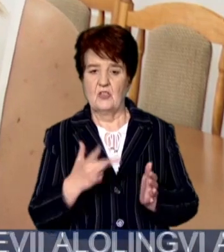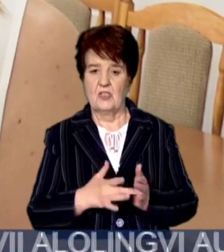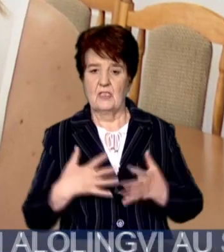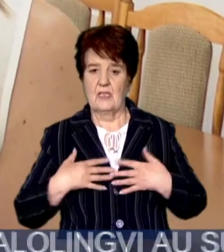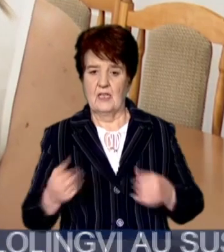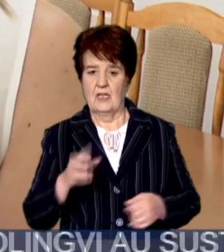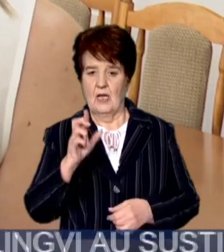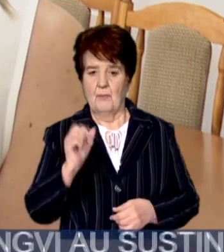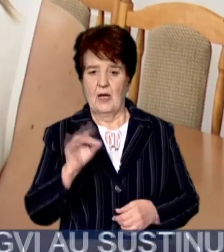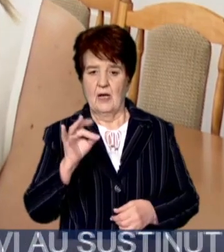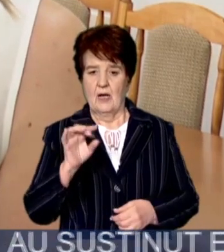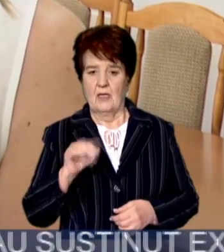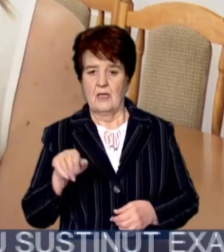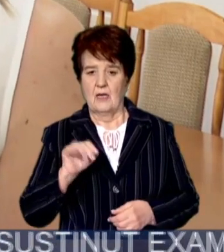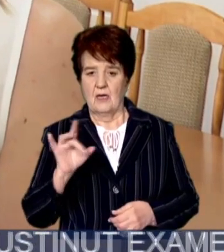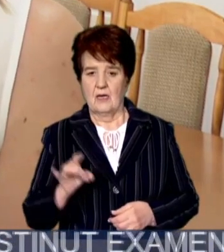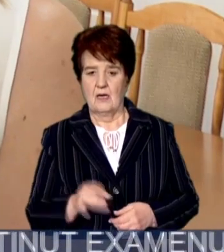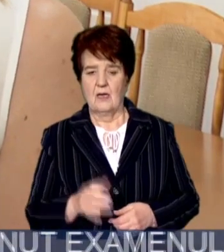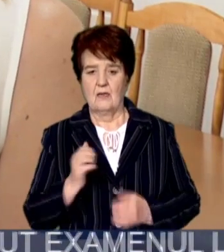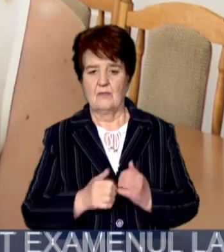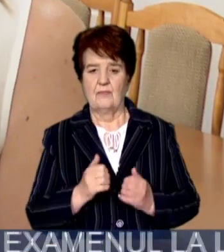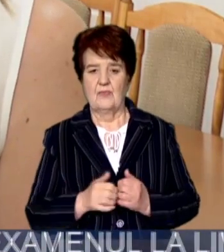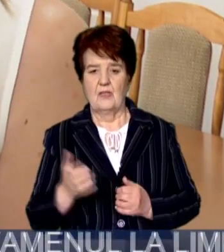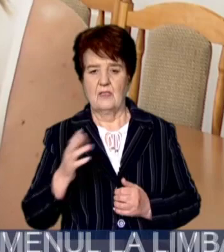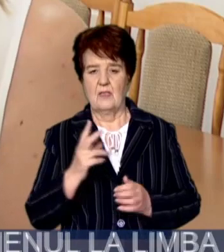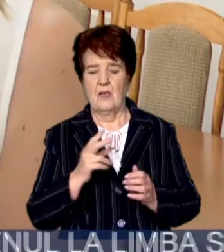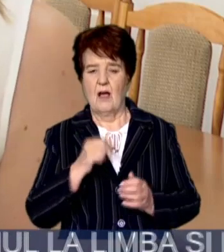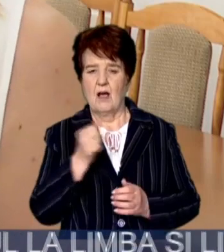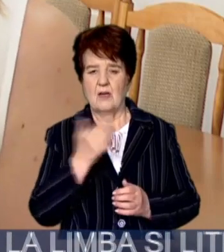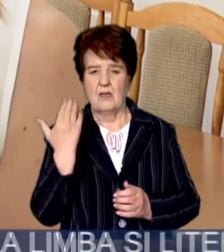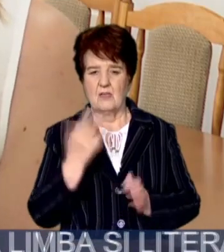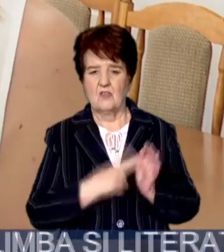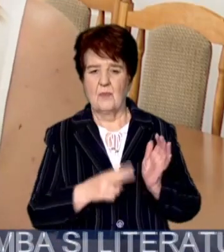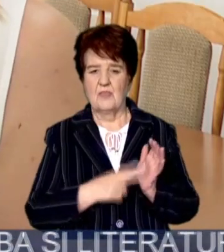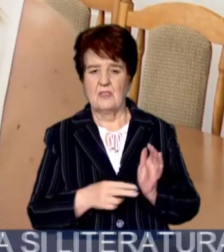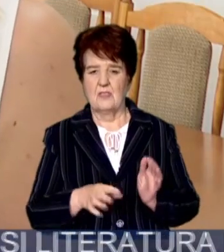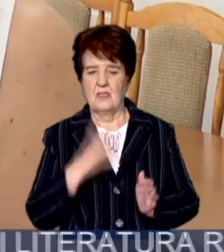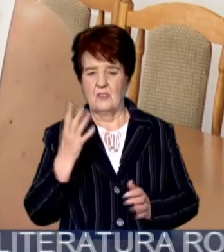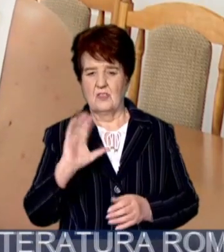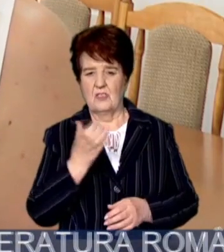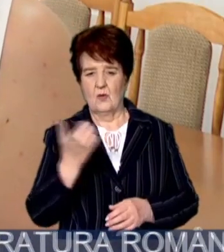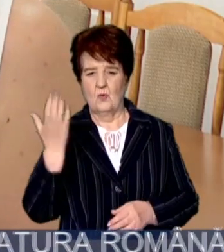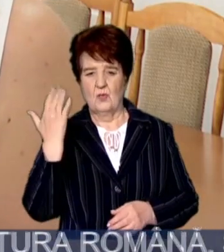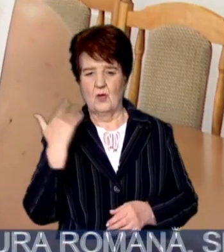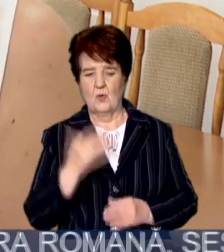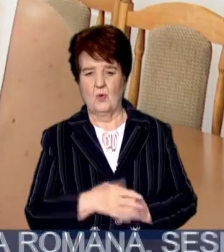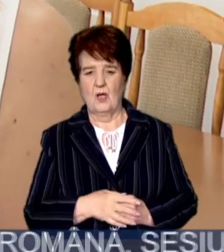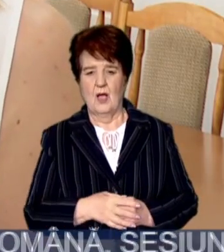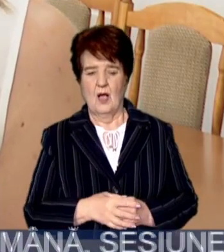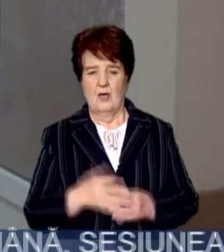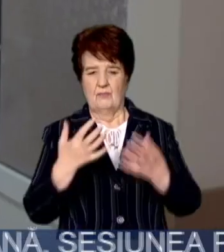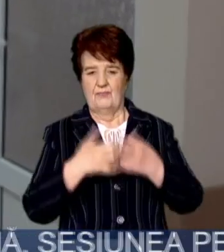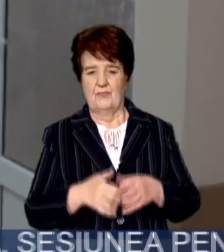Bardar este dotat cu un echipament învechit care chiar datează din anii 70 ai secolului trecut. Și deci este